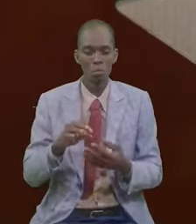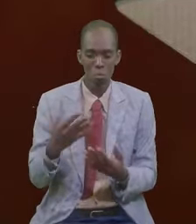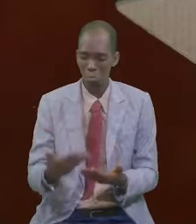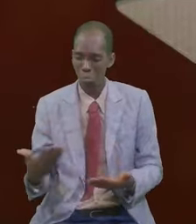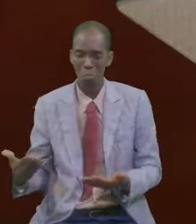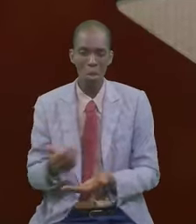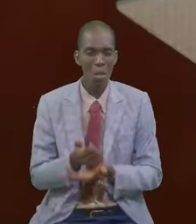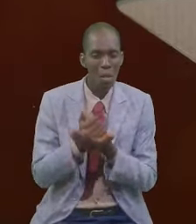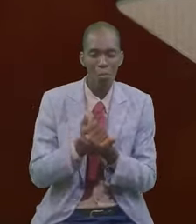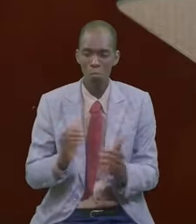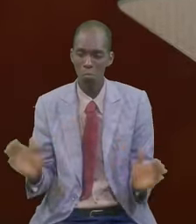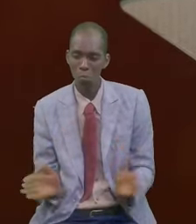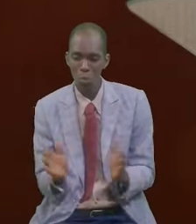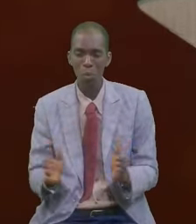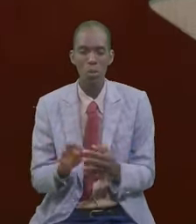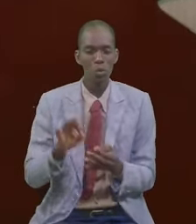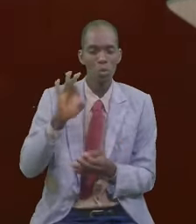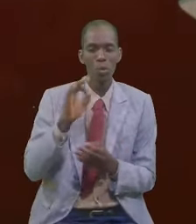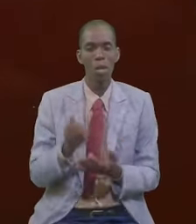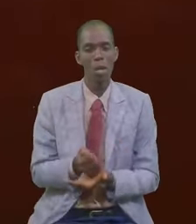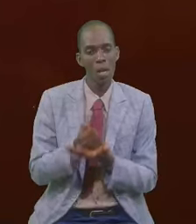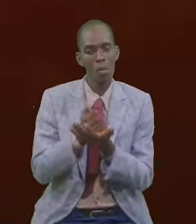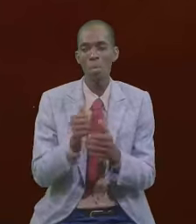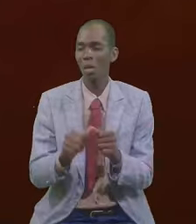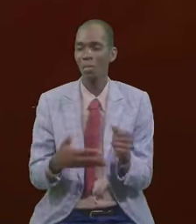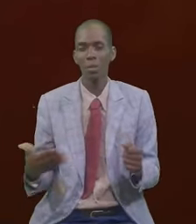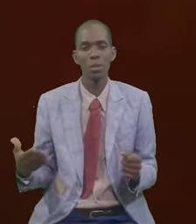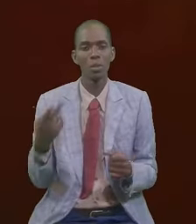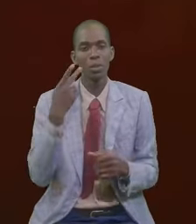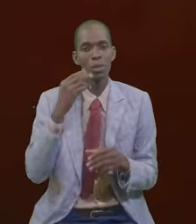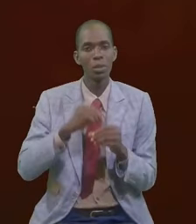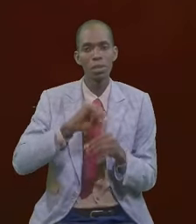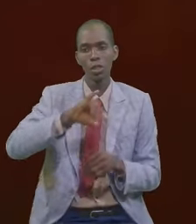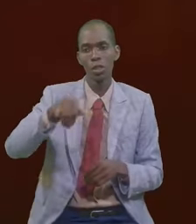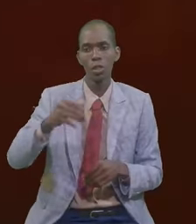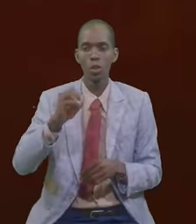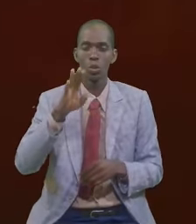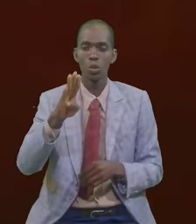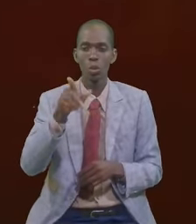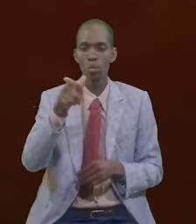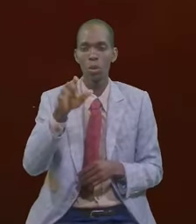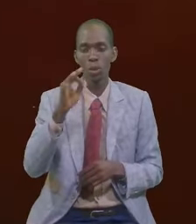morale, le courage, la consolation. Allons à Job 29.